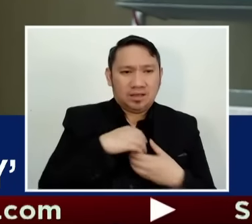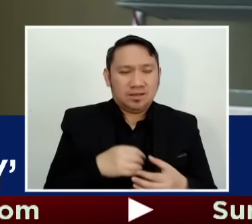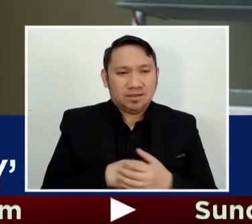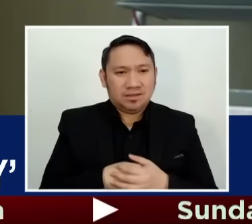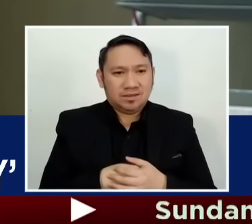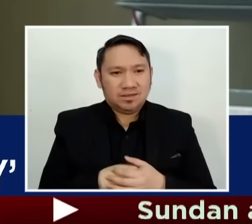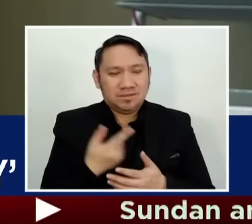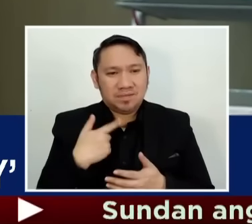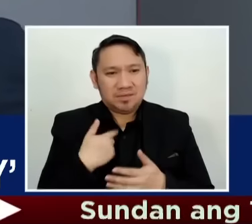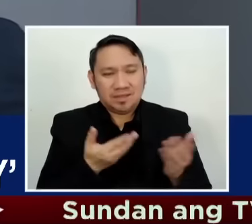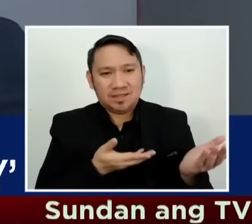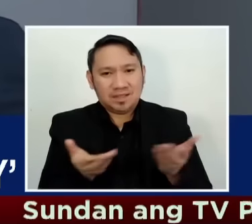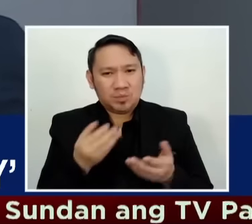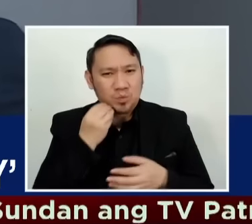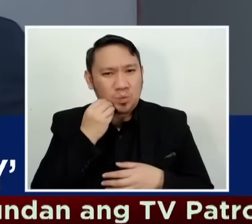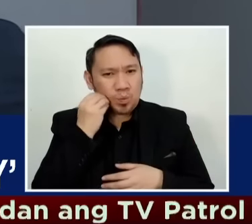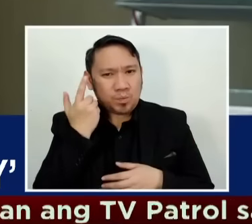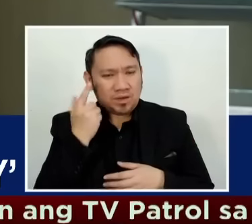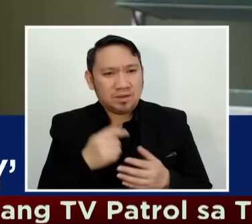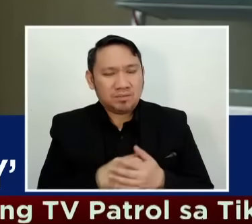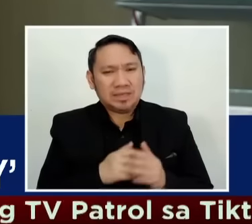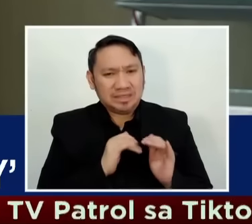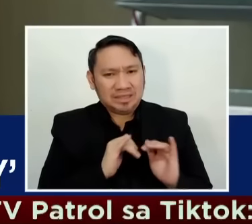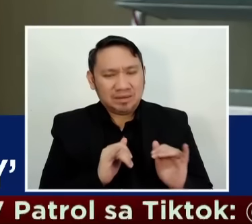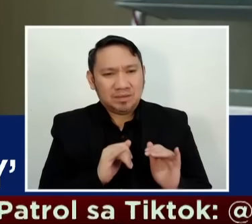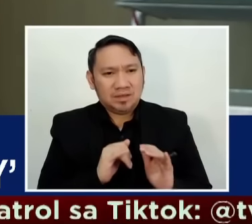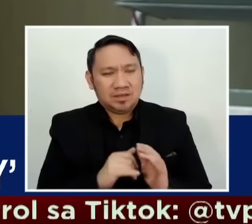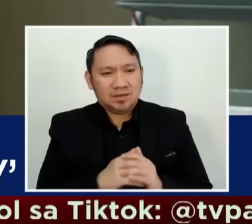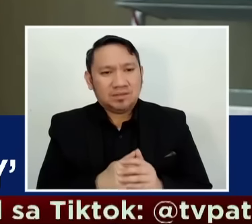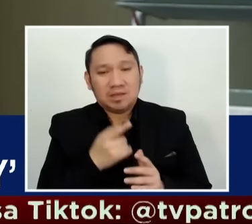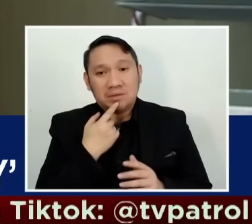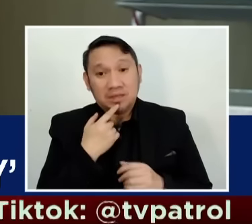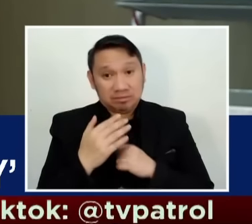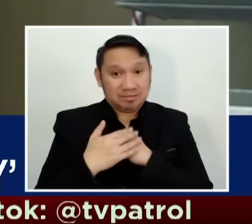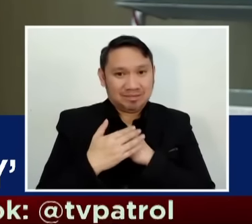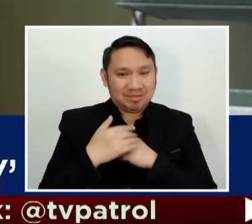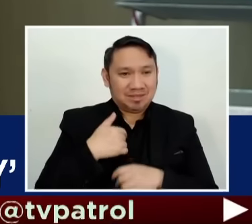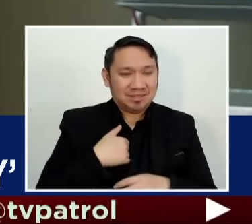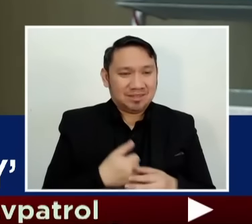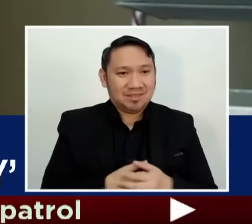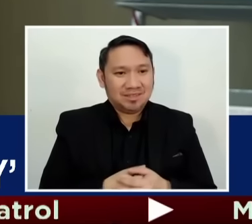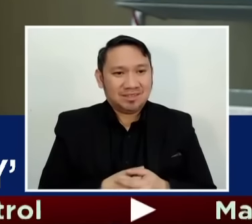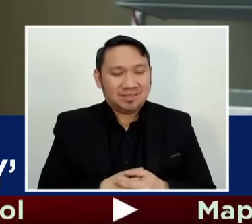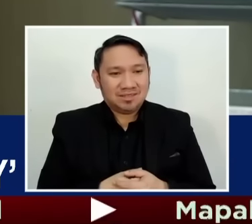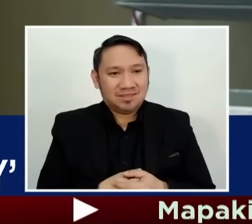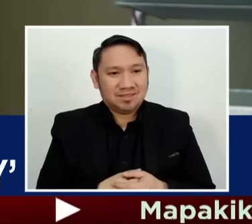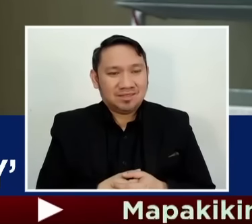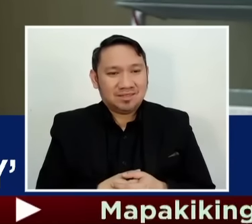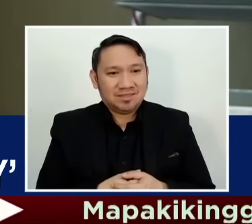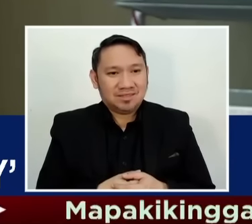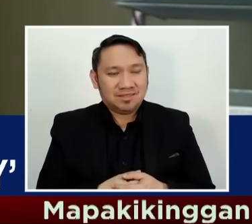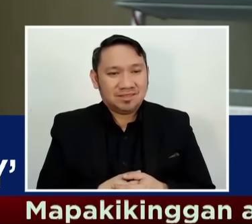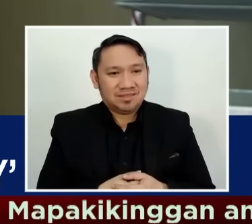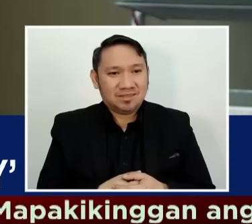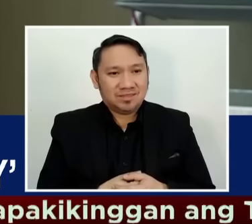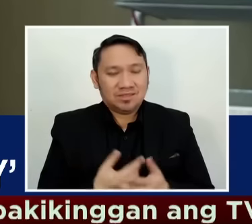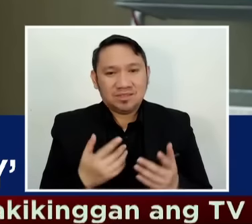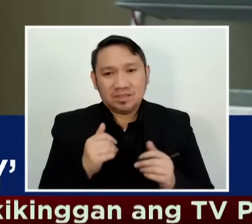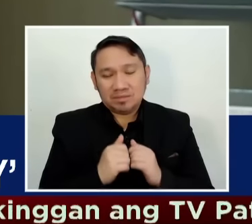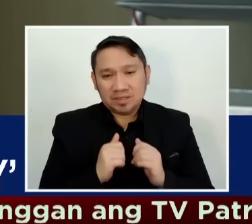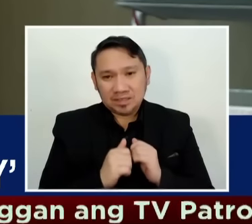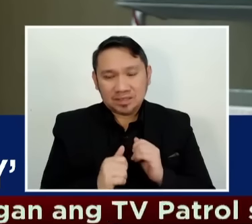nadala ko, promise. Oh. Totoo. Sabi niya, love. Sinisita niya ako. Sa